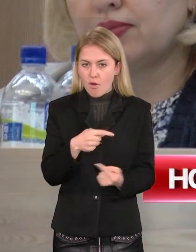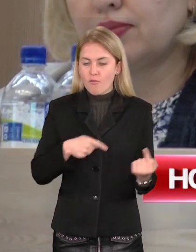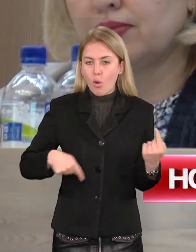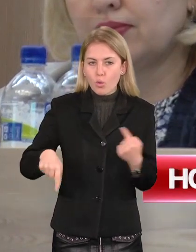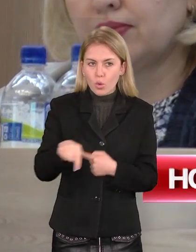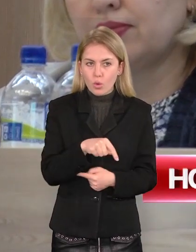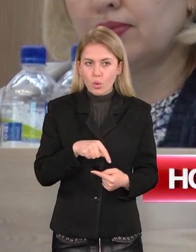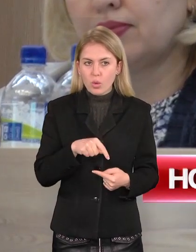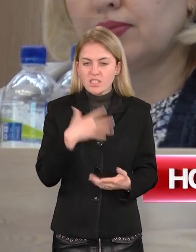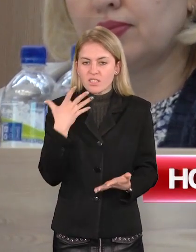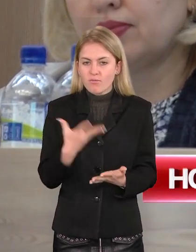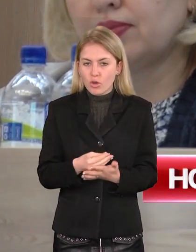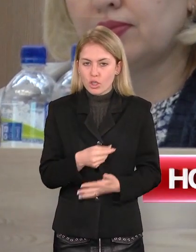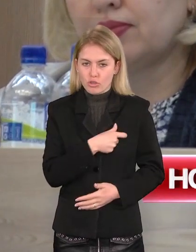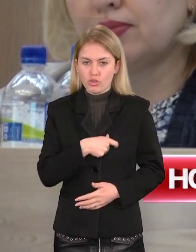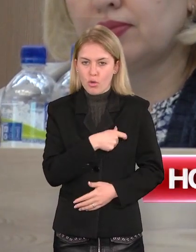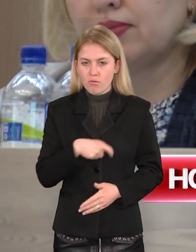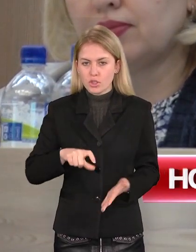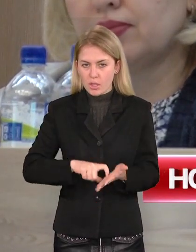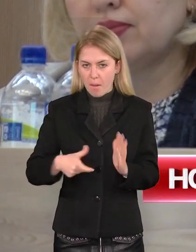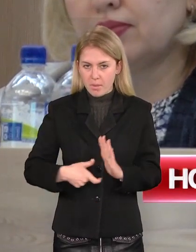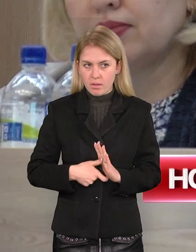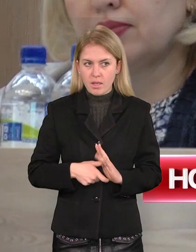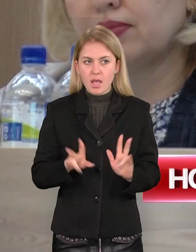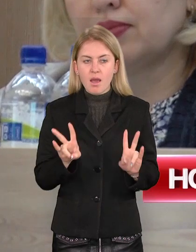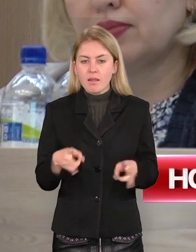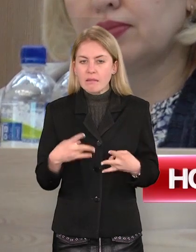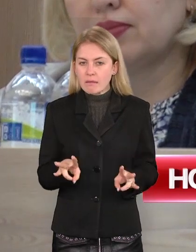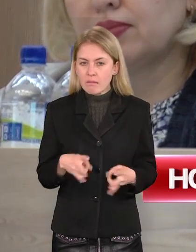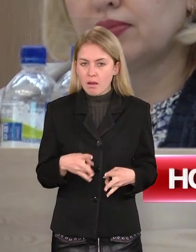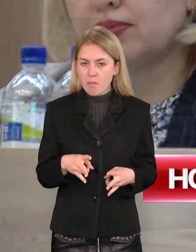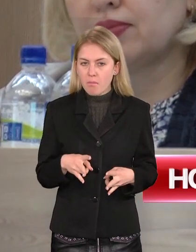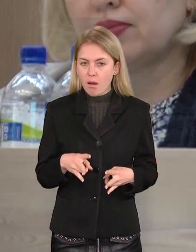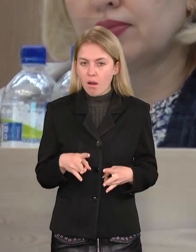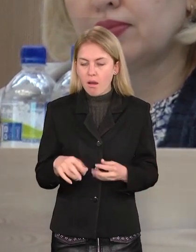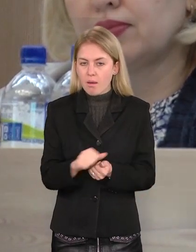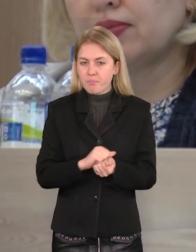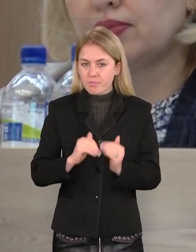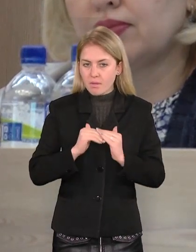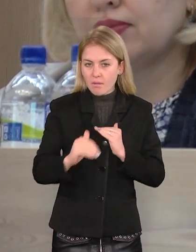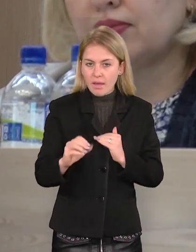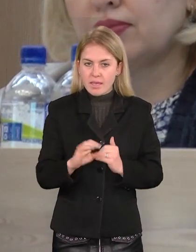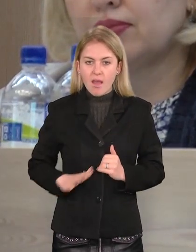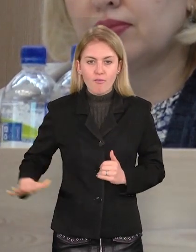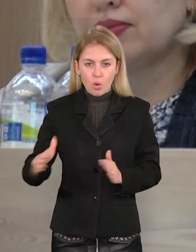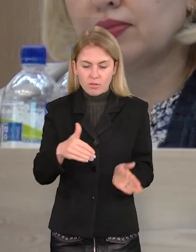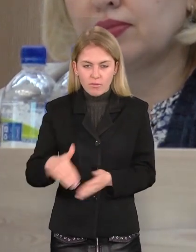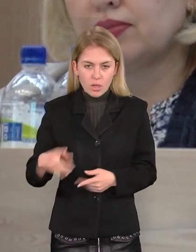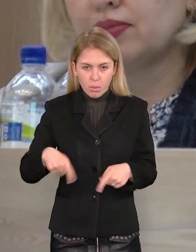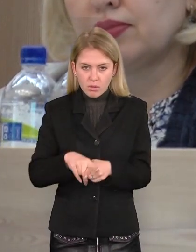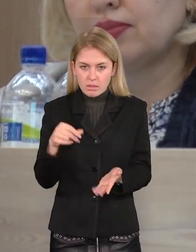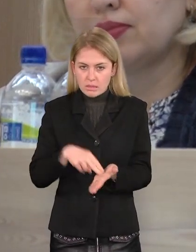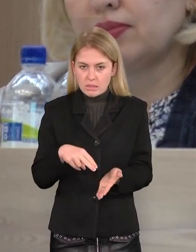кількості вокруг своїх чиновничних кабінетів. Не треба ложити євродвори по якій ціні. Не треба робити